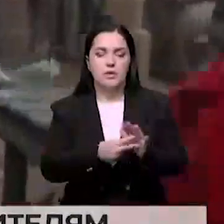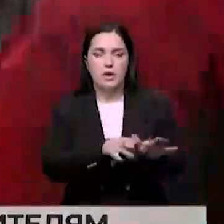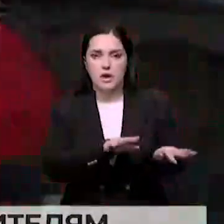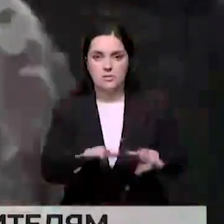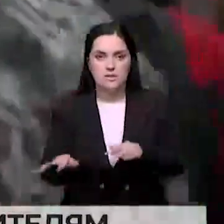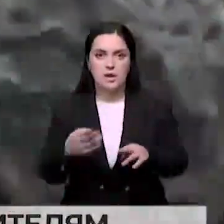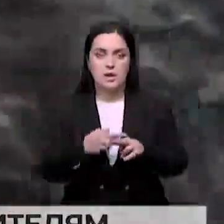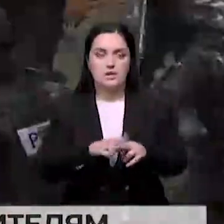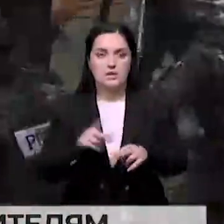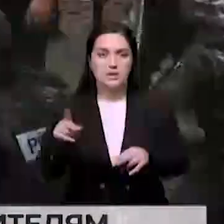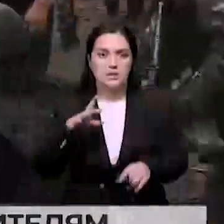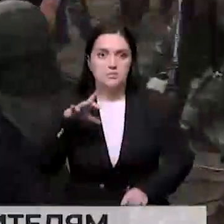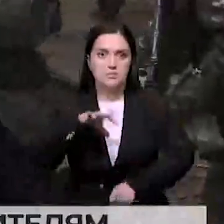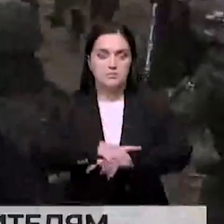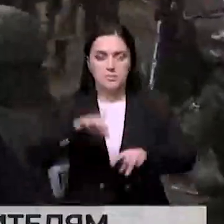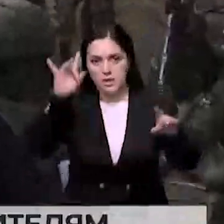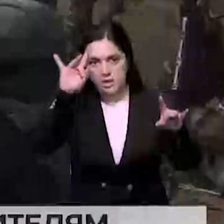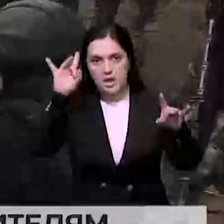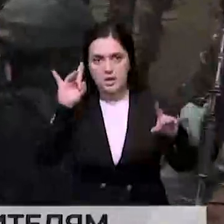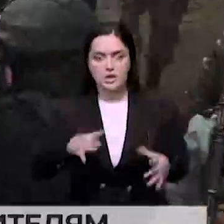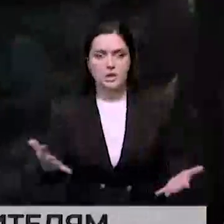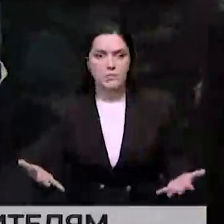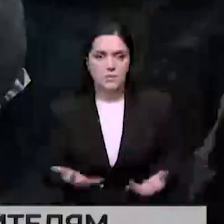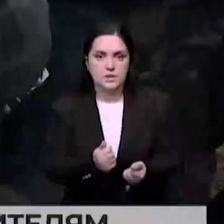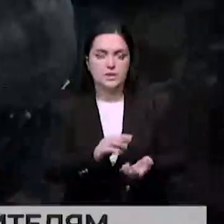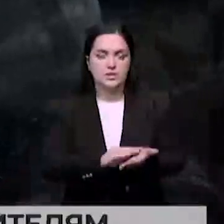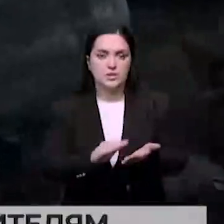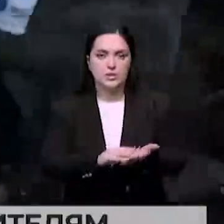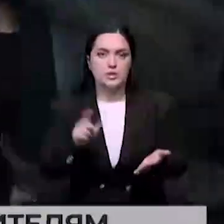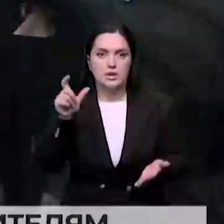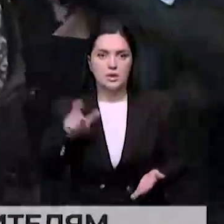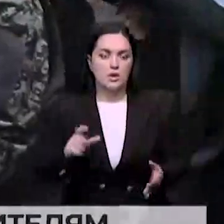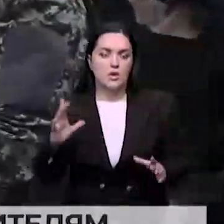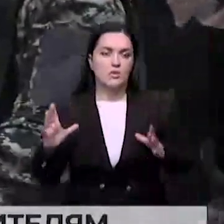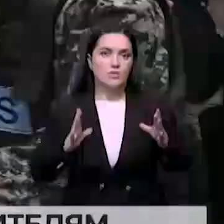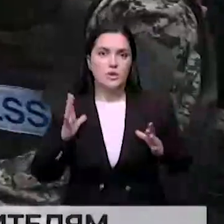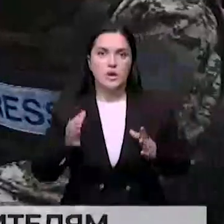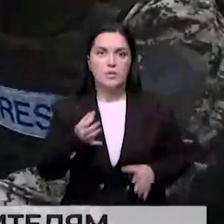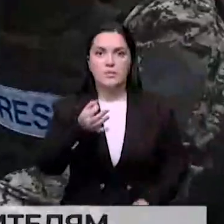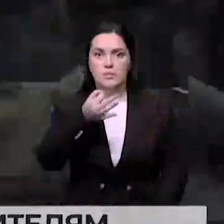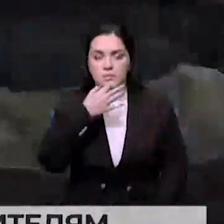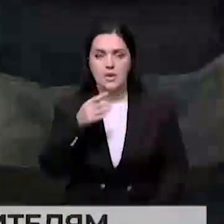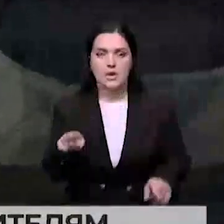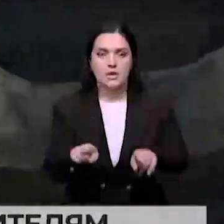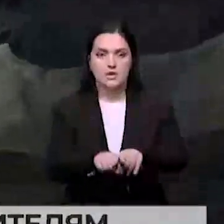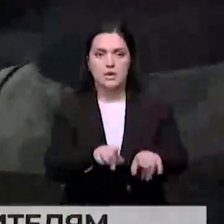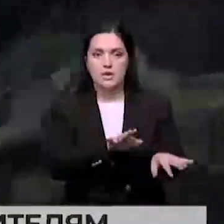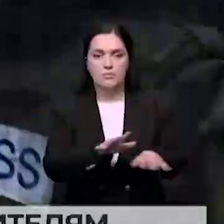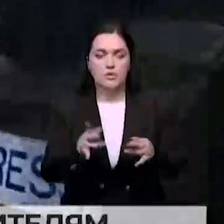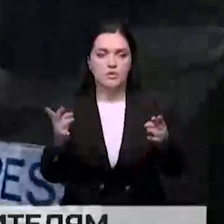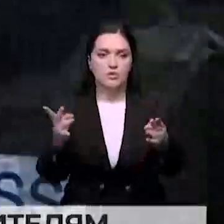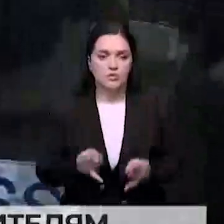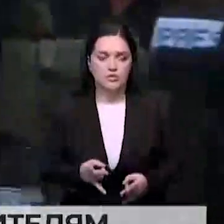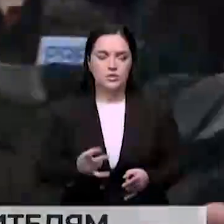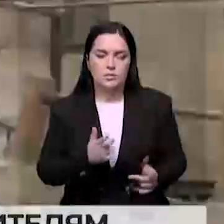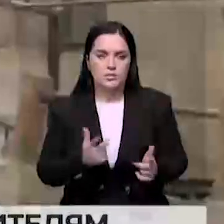операцию. Бойцы застали террористов врасплох и спасли журналистов. Учения коллегам понравились. Такие мероприятия нужны для